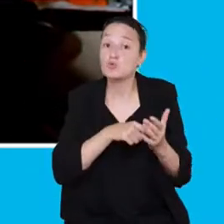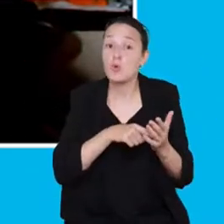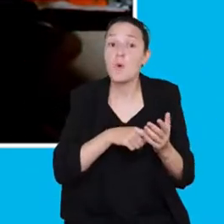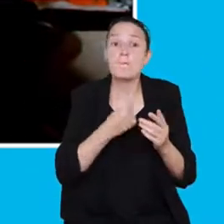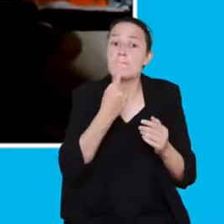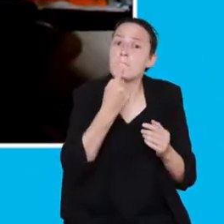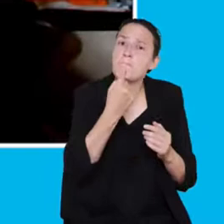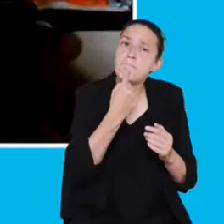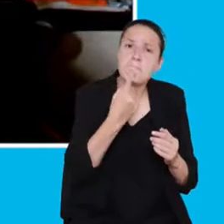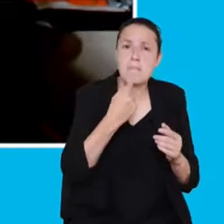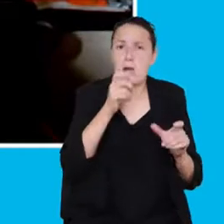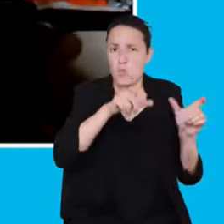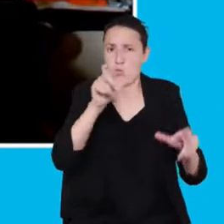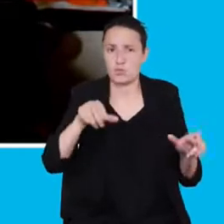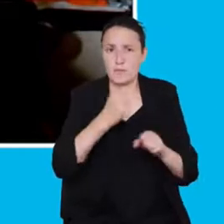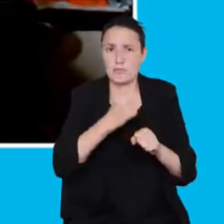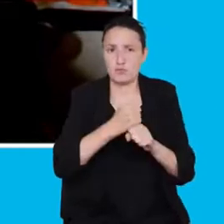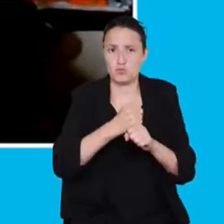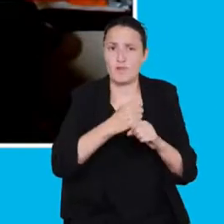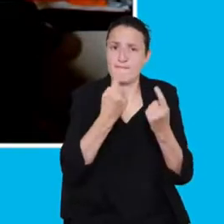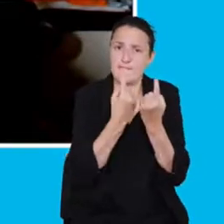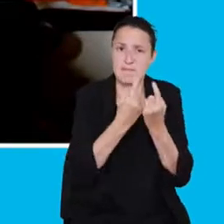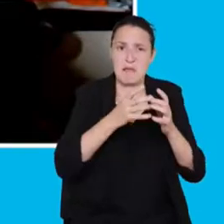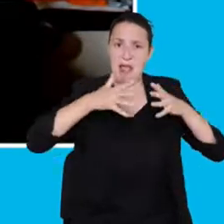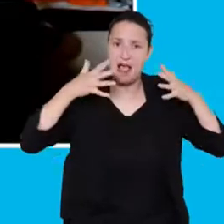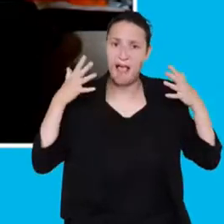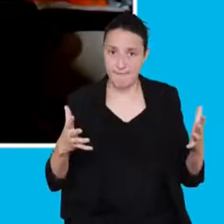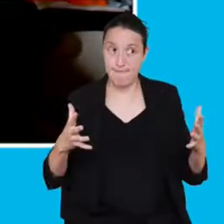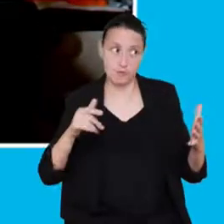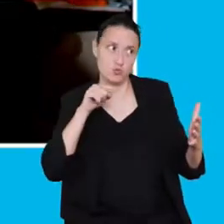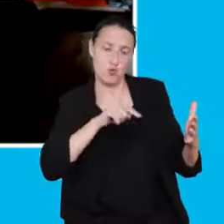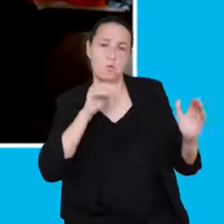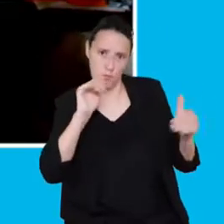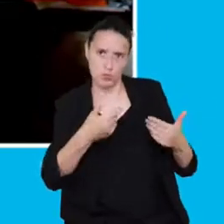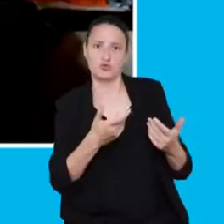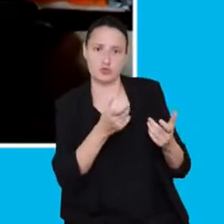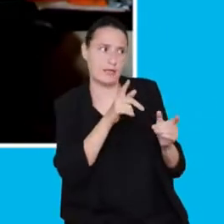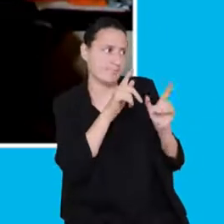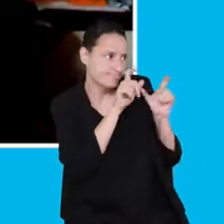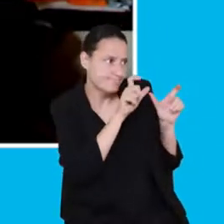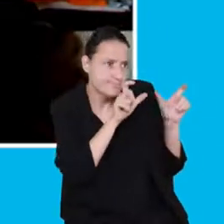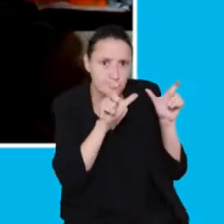w dużych zakładach, gdzie można próbować to egzekwować.